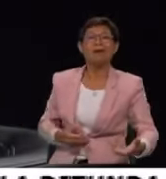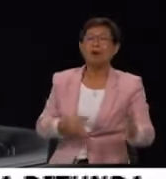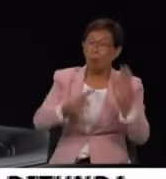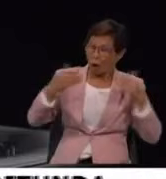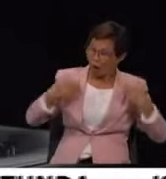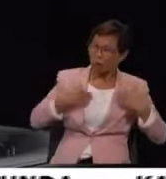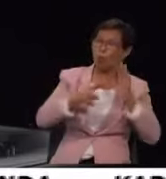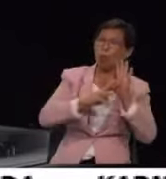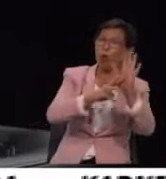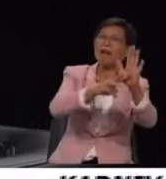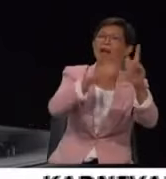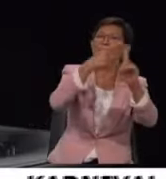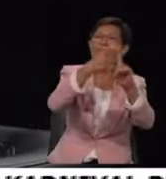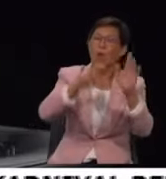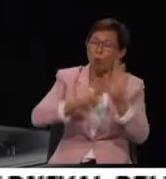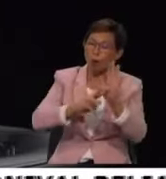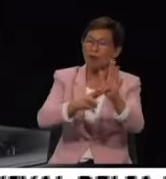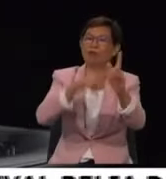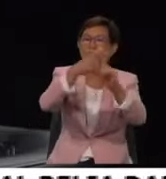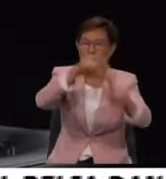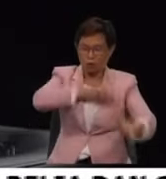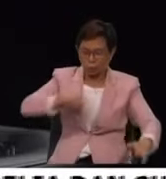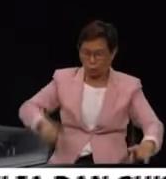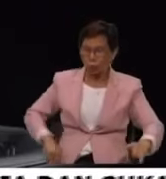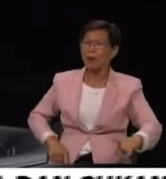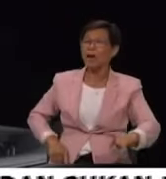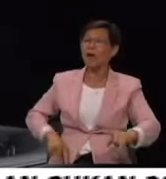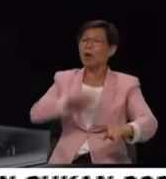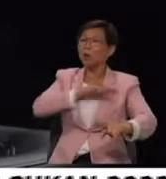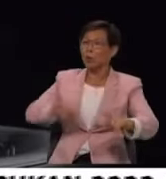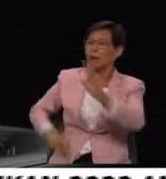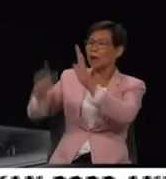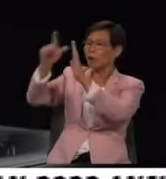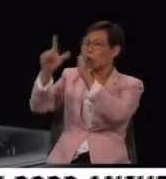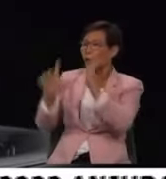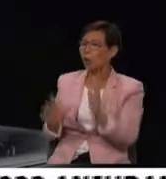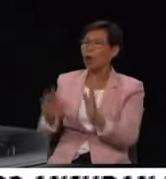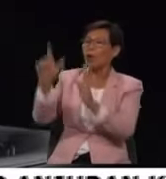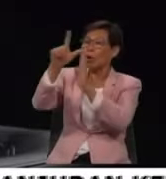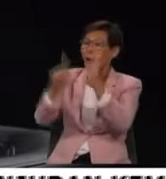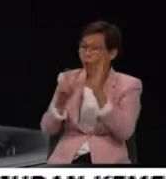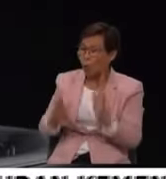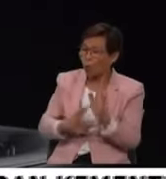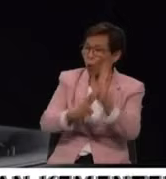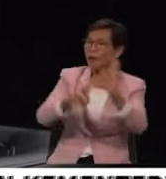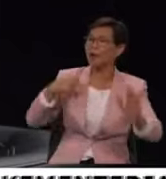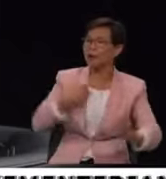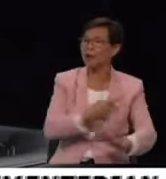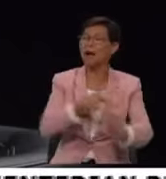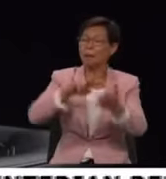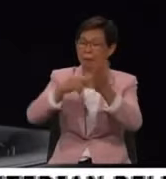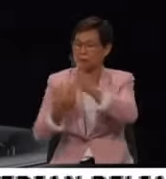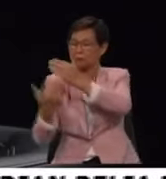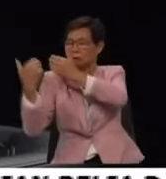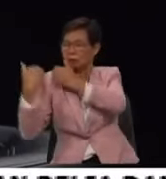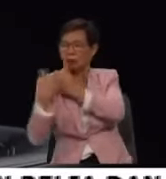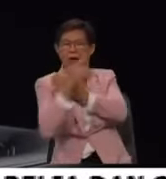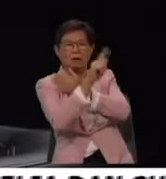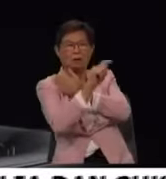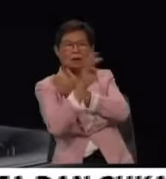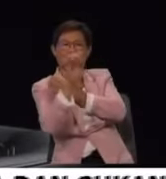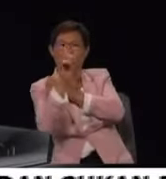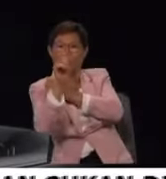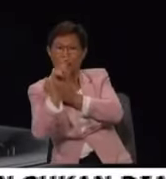wakil daripada Queen Kaunsel untuk mewakili kita? Mm. Ini adalah satu pendekatan baru. Maka a tanggungjawab kita melalui TV adalah untuk